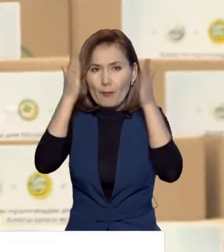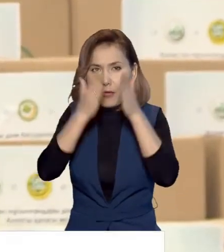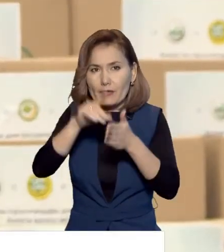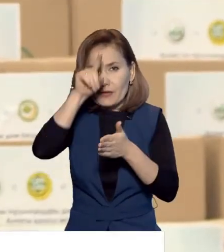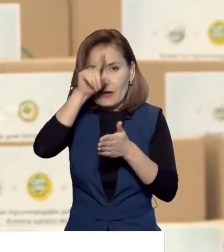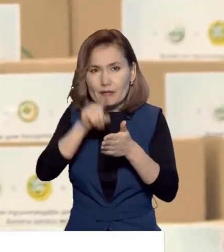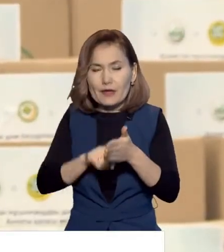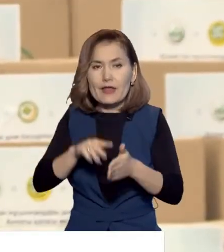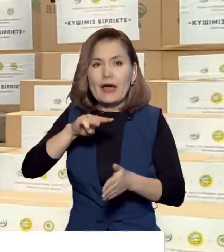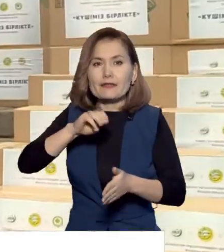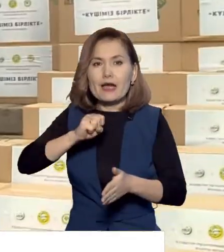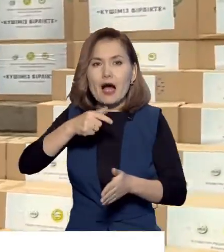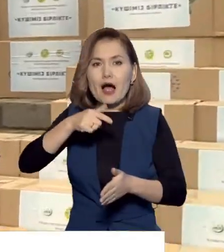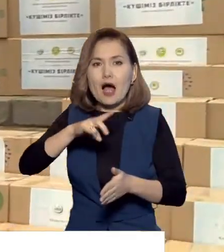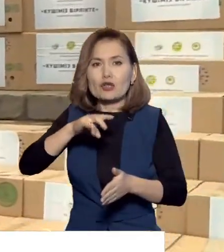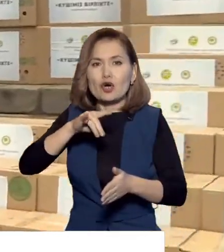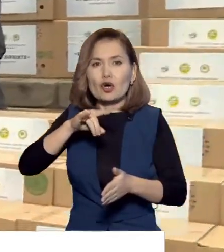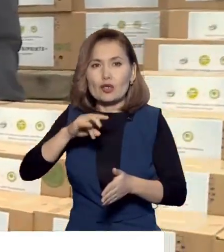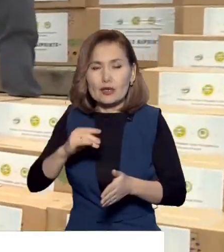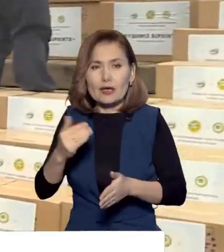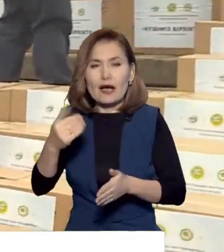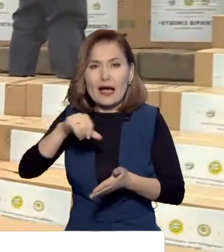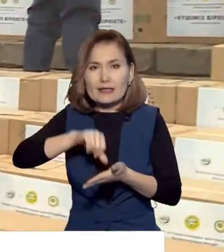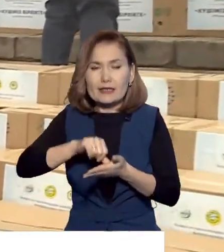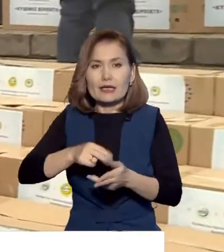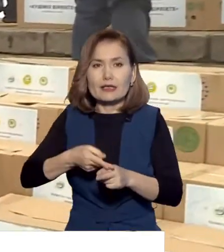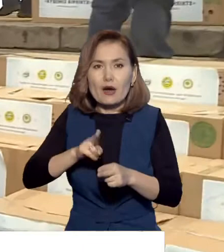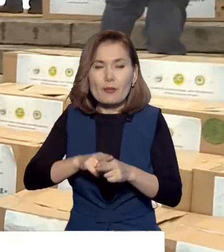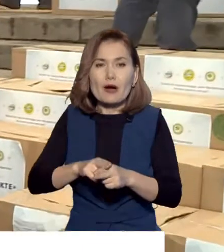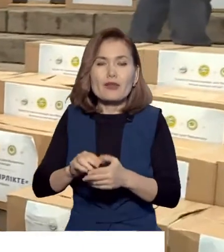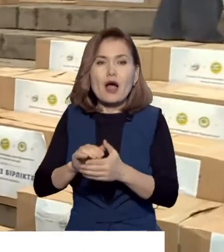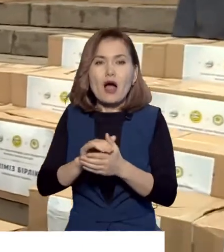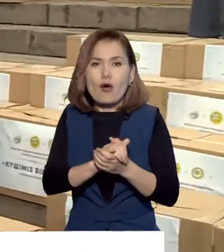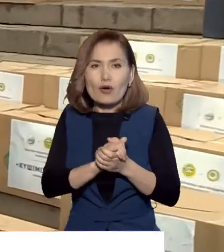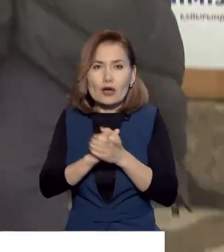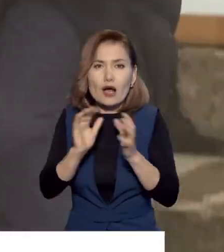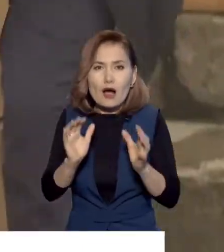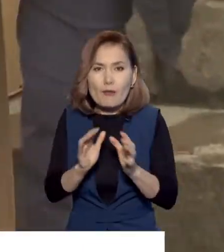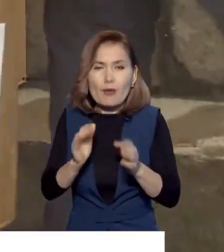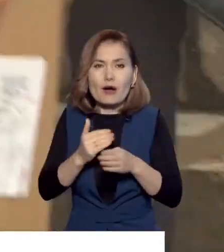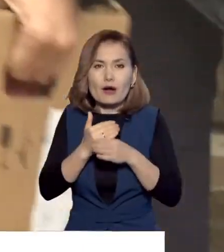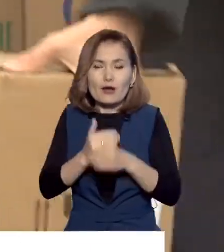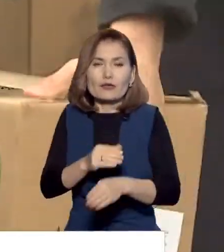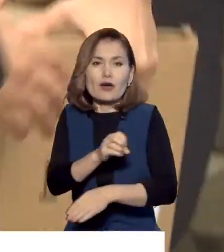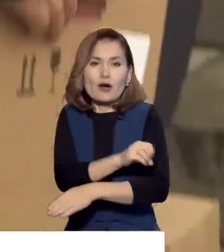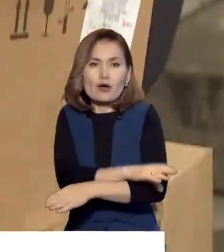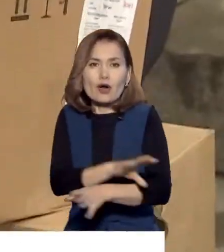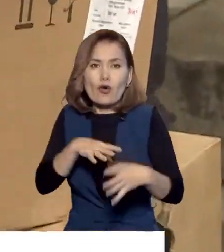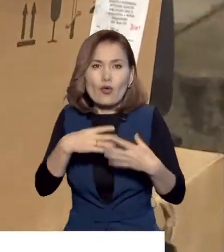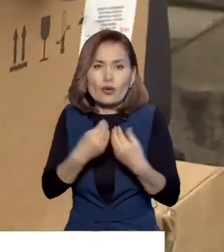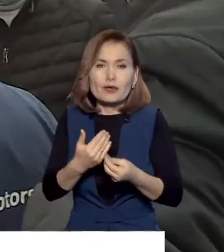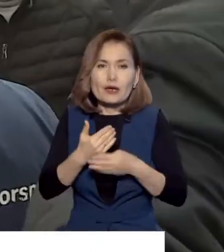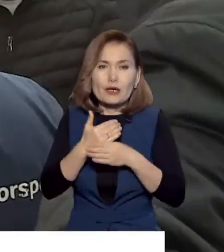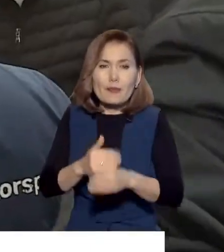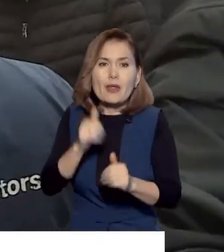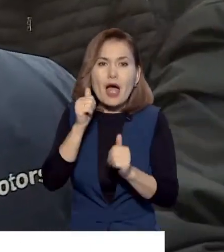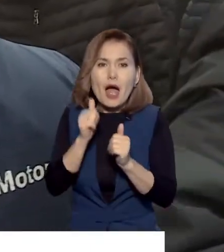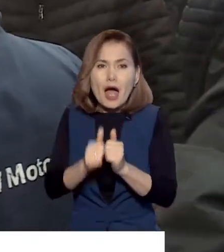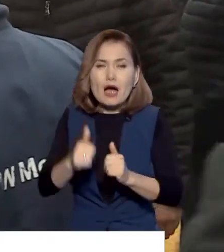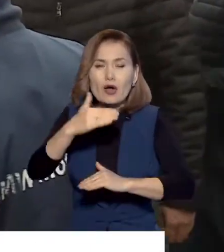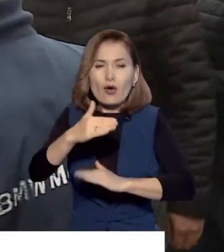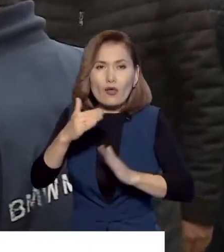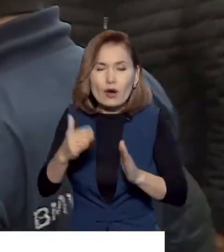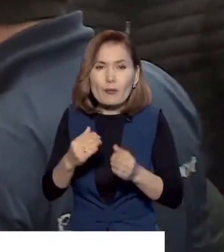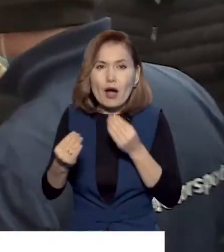Қажы Тағанұлы қатысты. Күшіміз бірлікте деп аталған акция аясында көмекке мұқтаж отбасыларға азық түлік таратылады. Әр қорапта ең қажетті